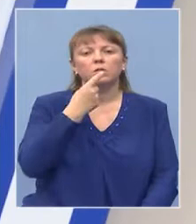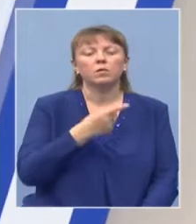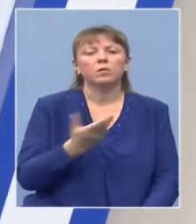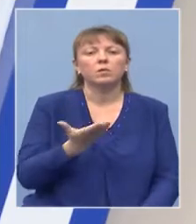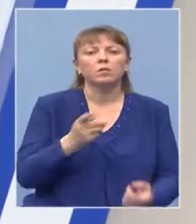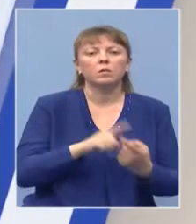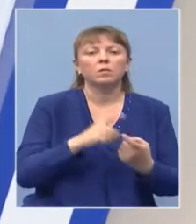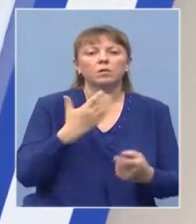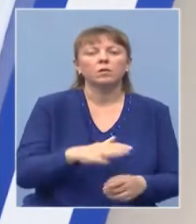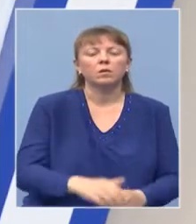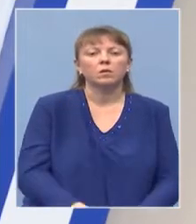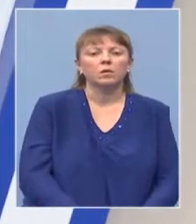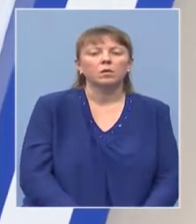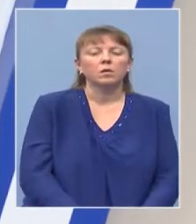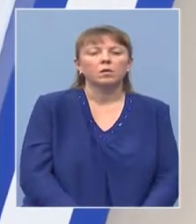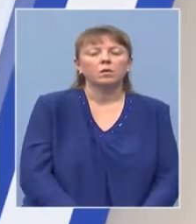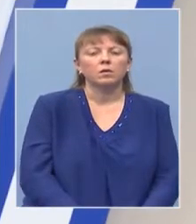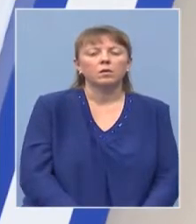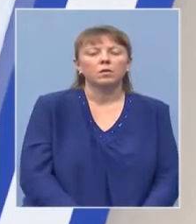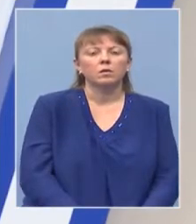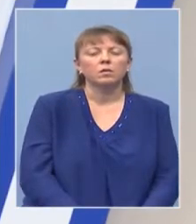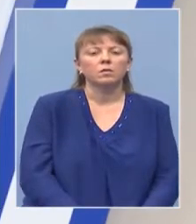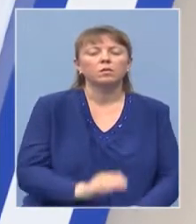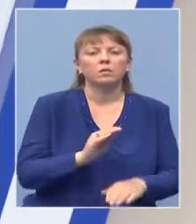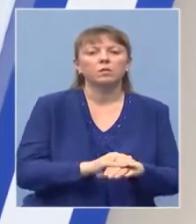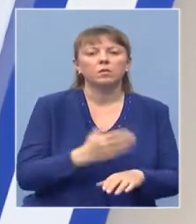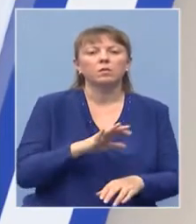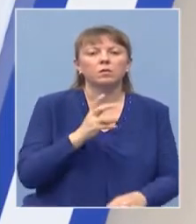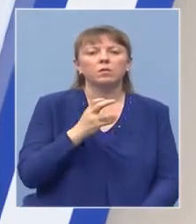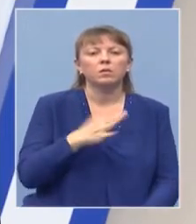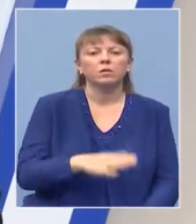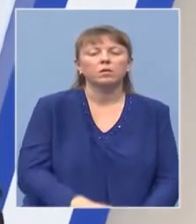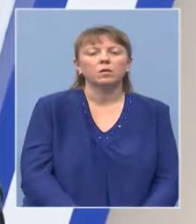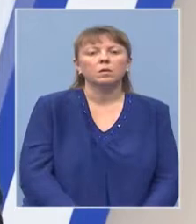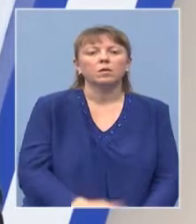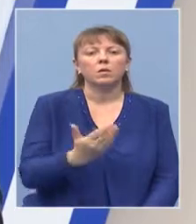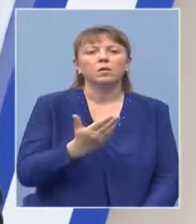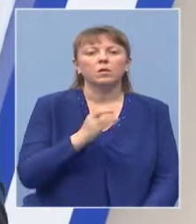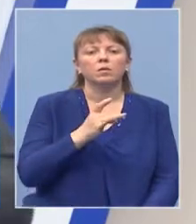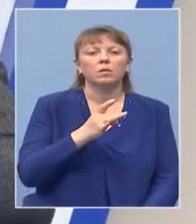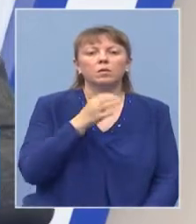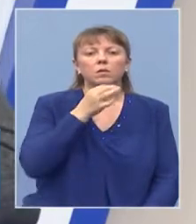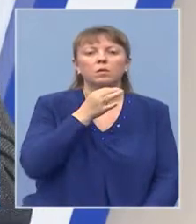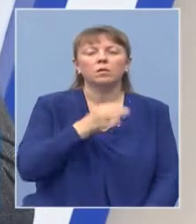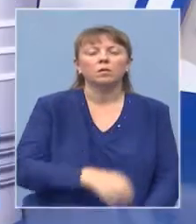какими-то отдельными, будем говорить, факторами, допустим, сезонностью? Вот мы с вами до эфира говорили о том, что вот с сезоном